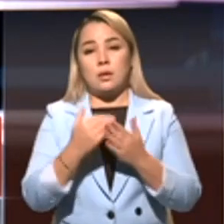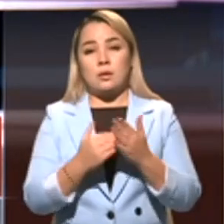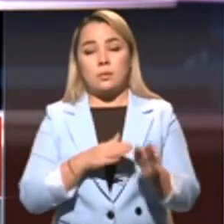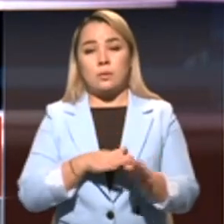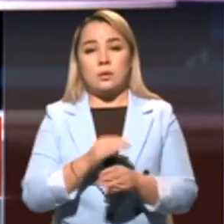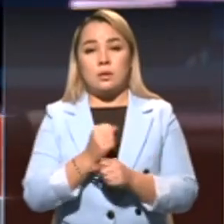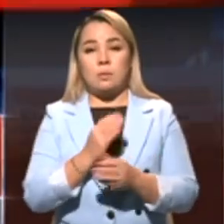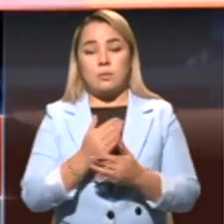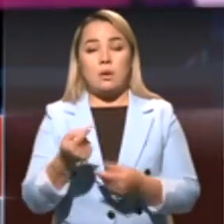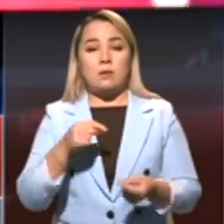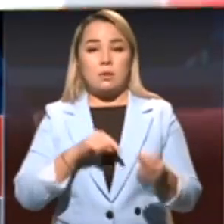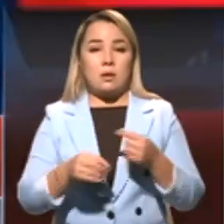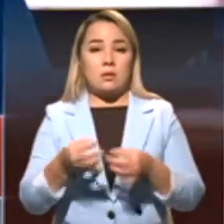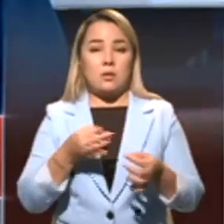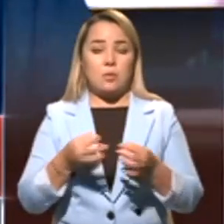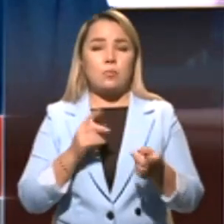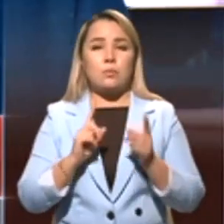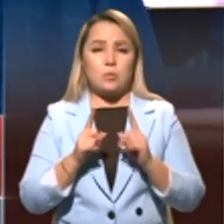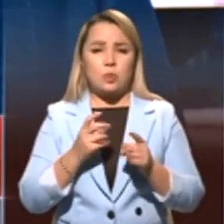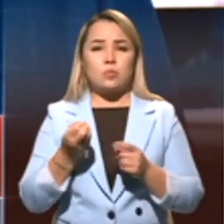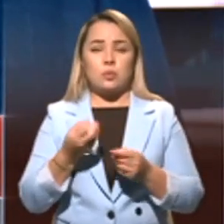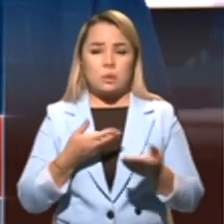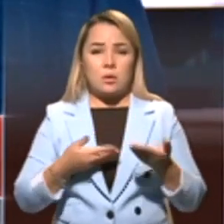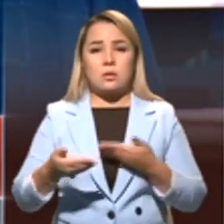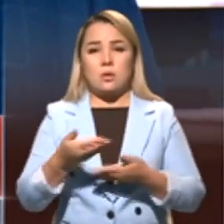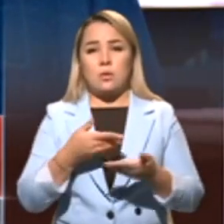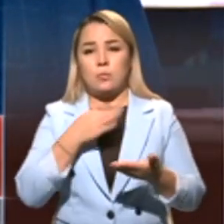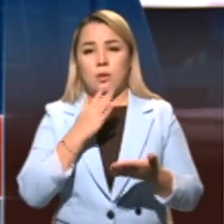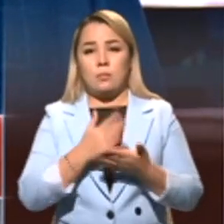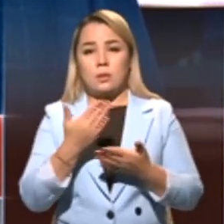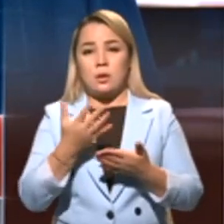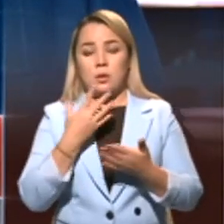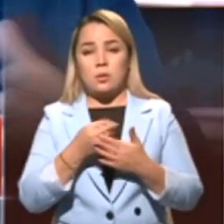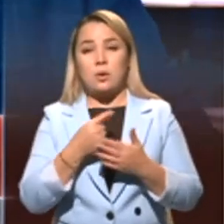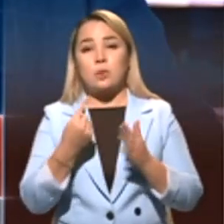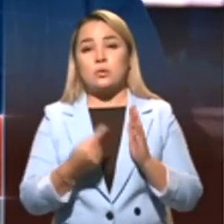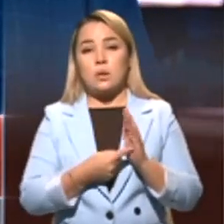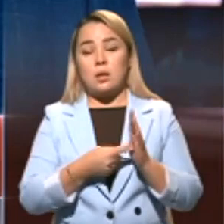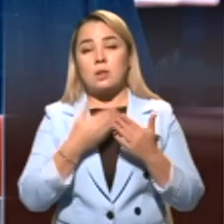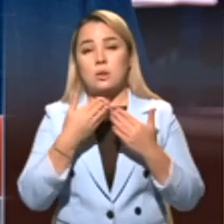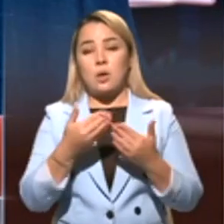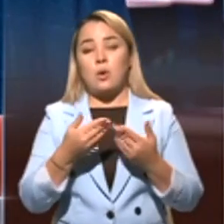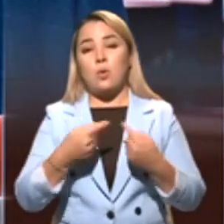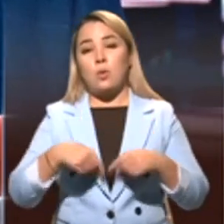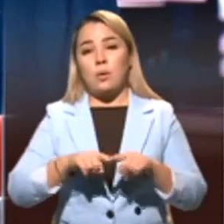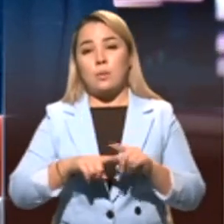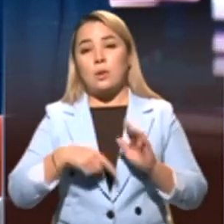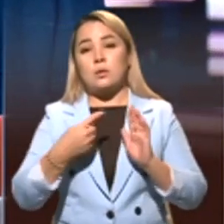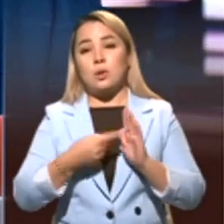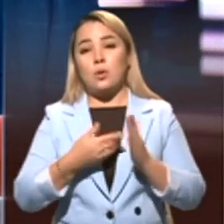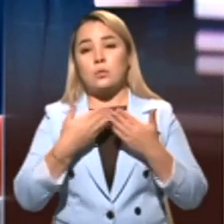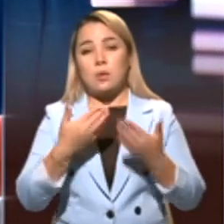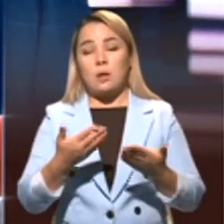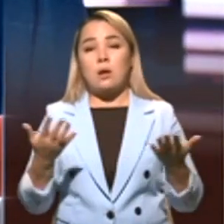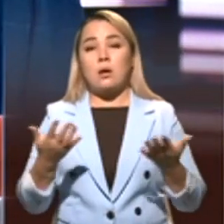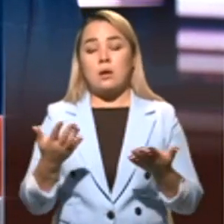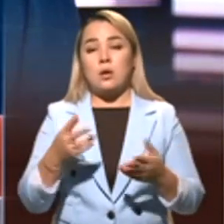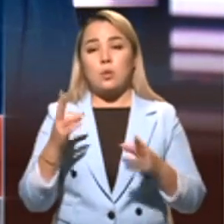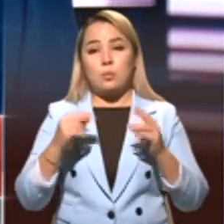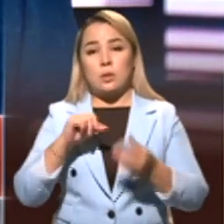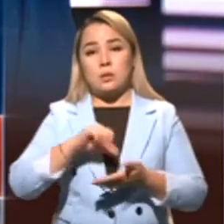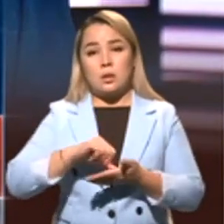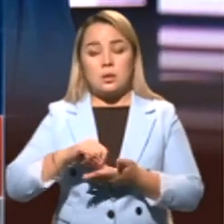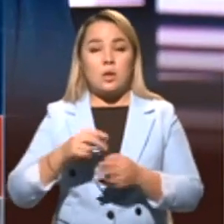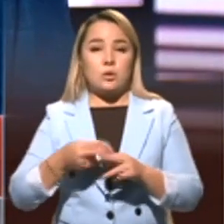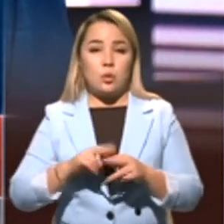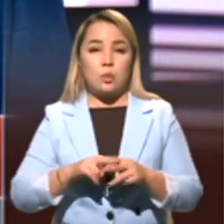өйткені талқылайтын мәселелер көп. Енді жаңа алдында бір сұрақ қойдыңыз ғой, діннің қоғамға беретін несі, қандай қызметтердің бірі,